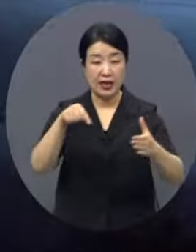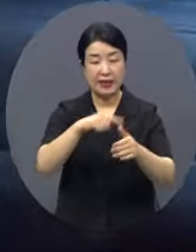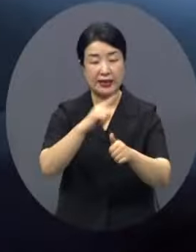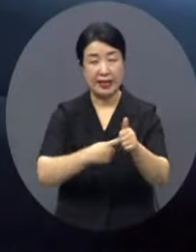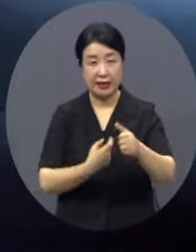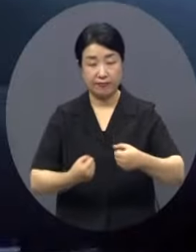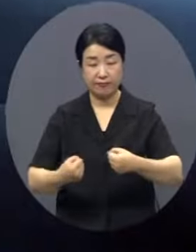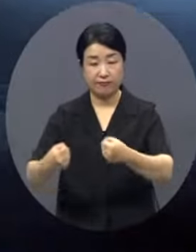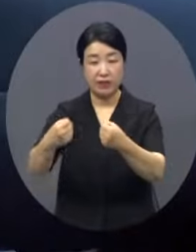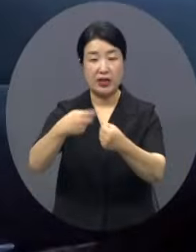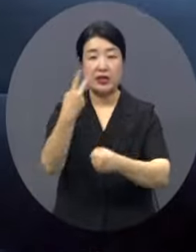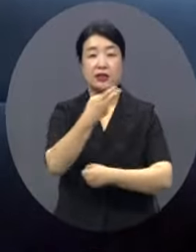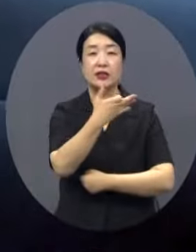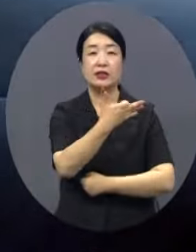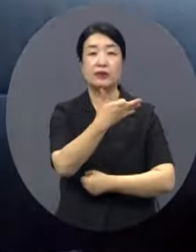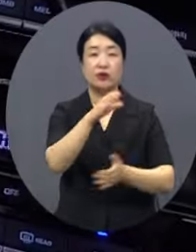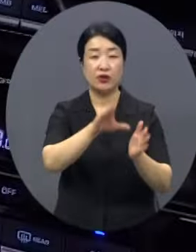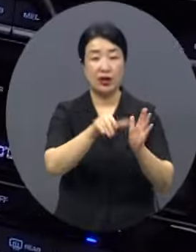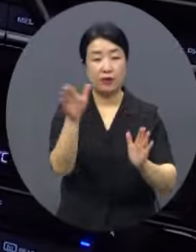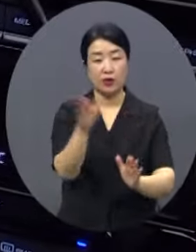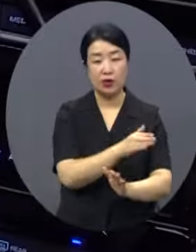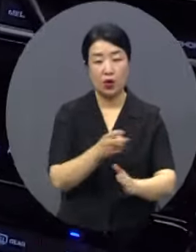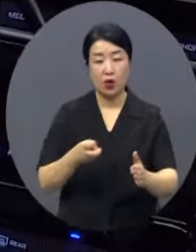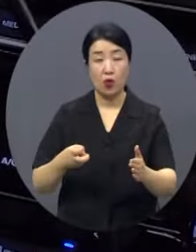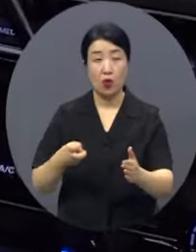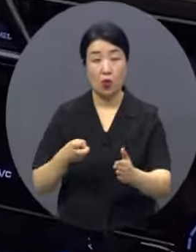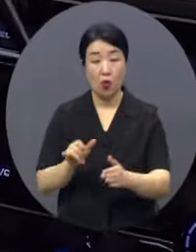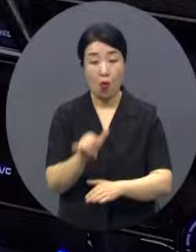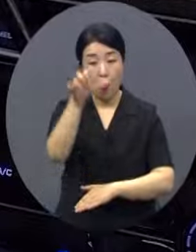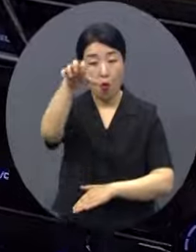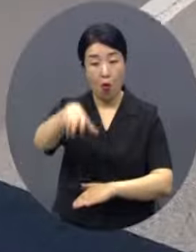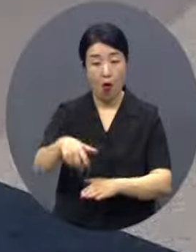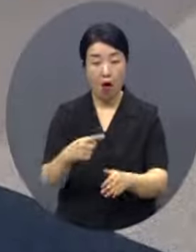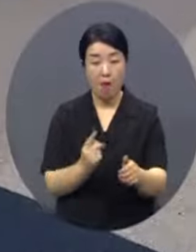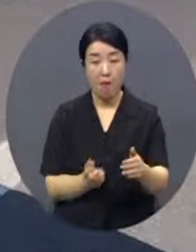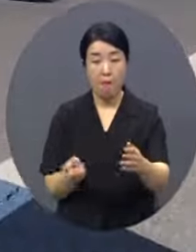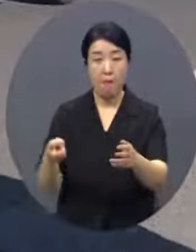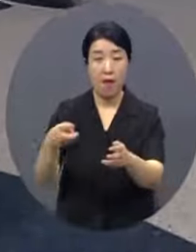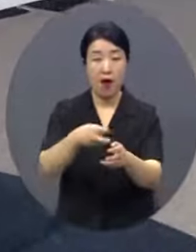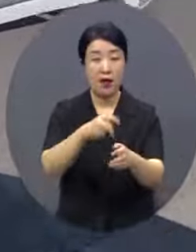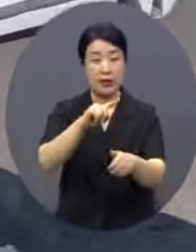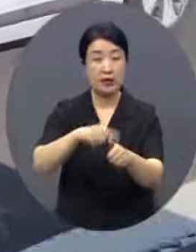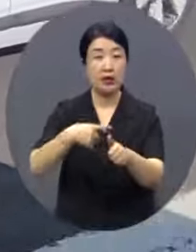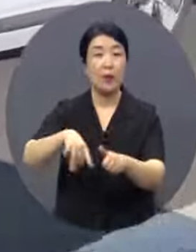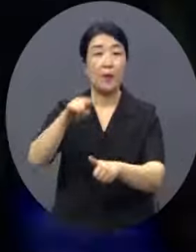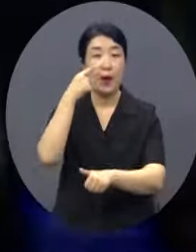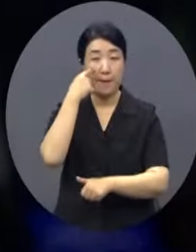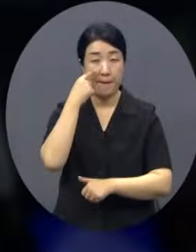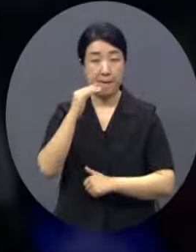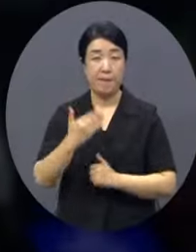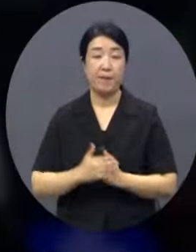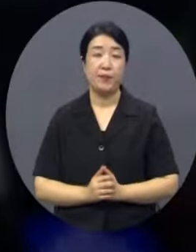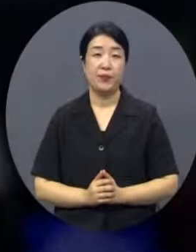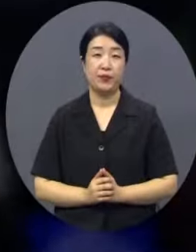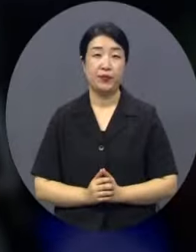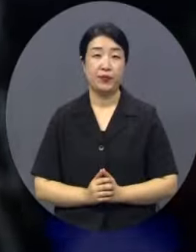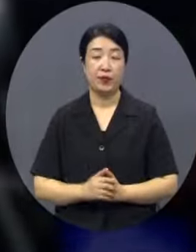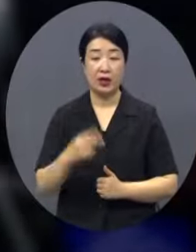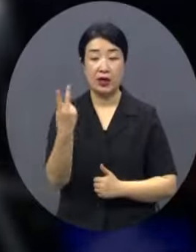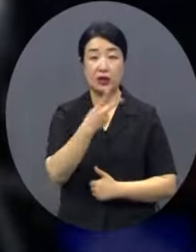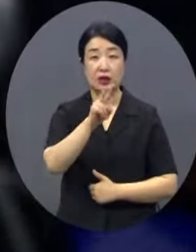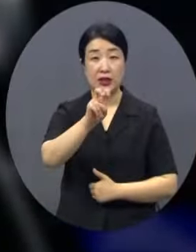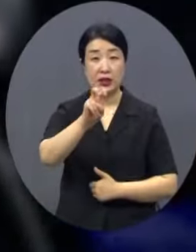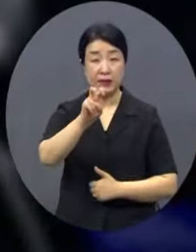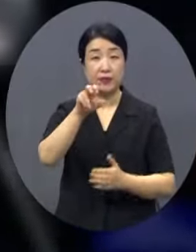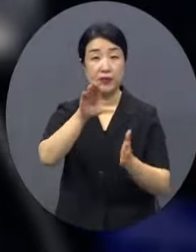운행은 2019년에 공항에서 한 공유 차량 업체 대여 지점까지 처음 운행했습니다. 이후